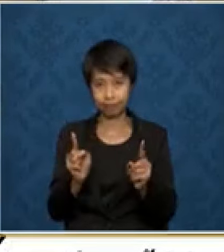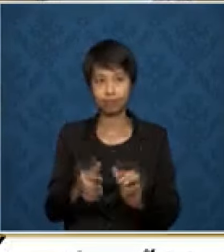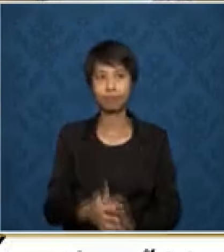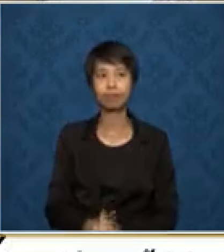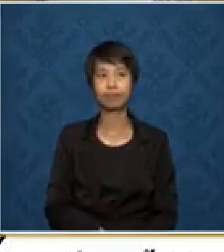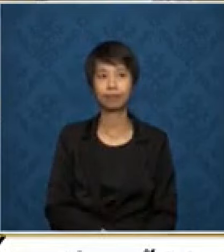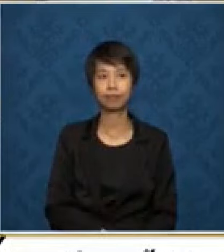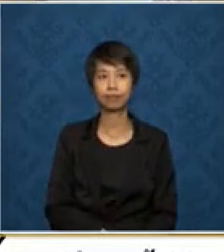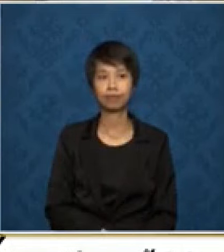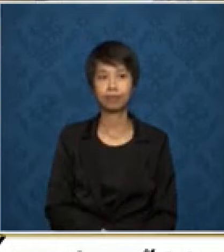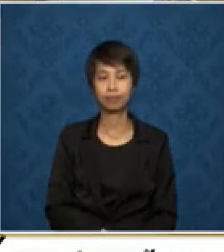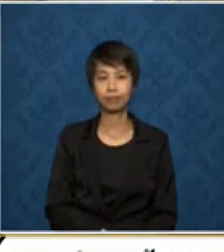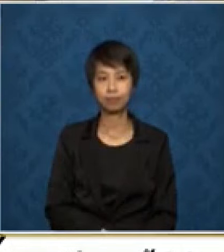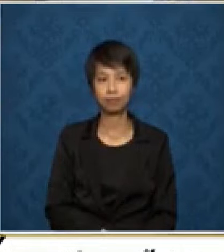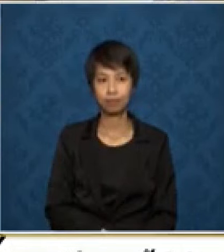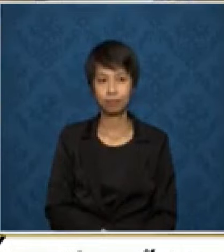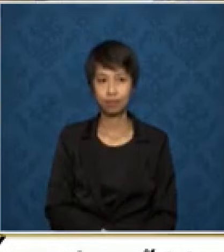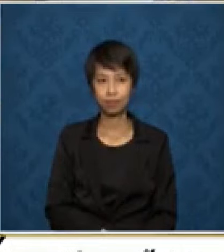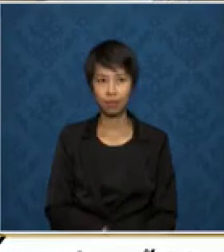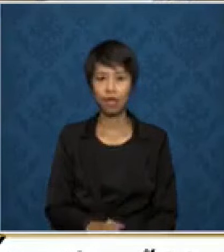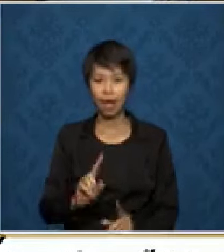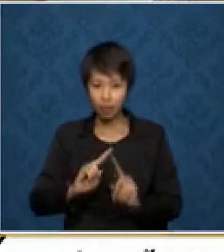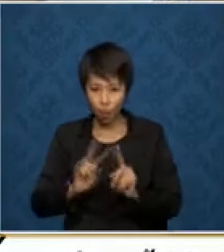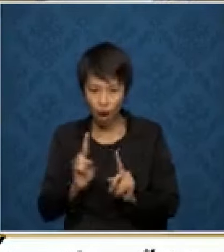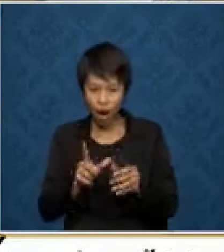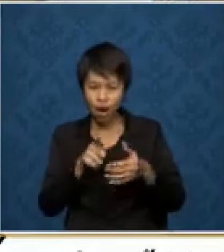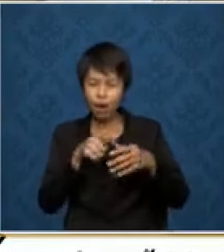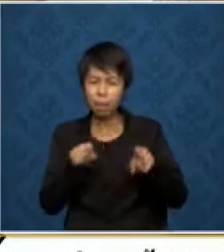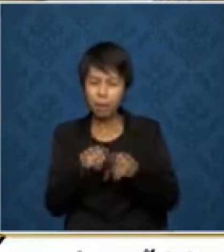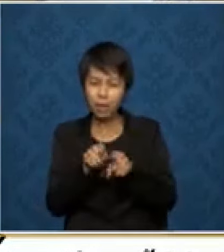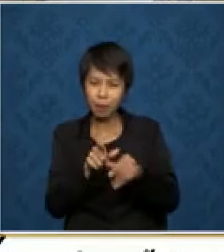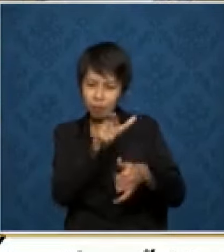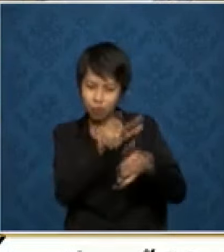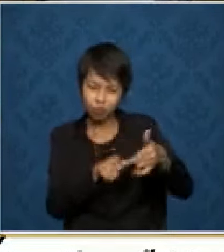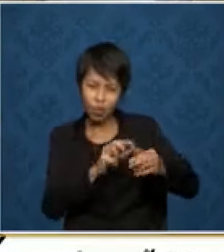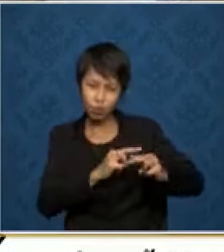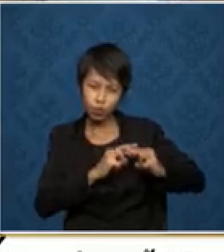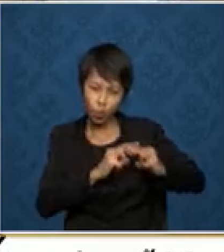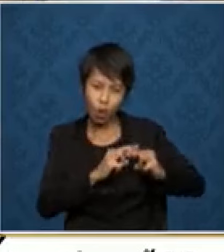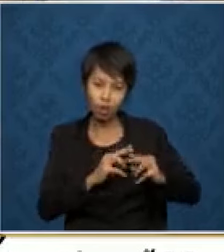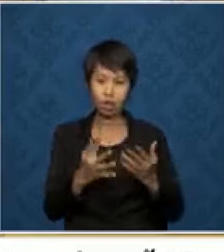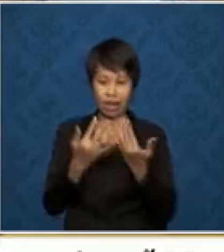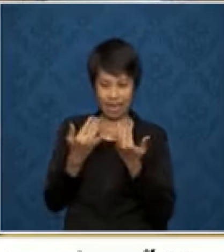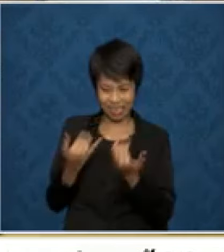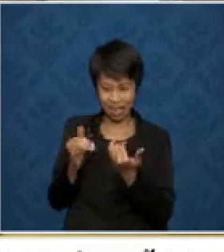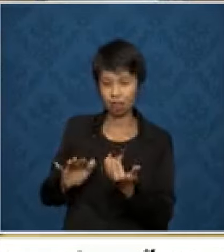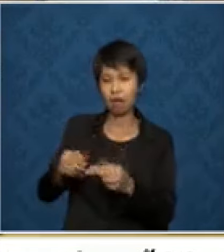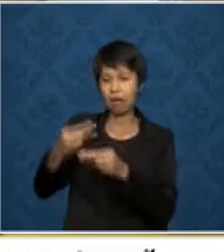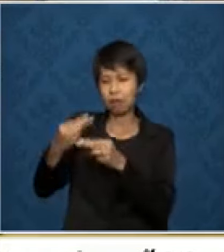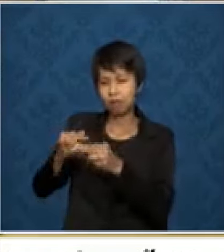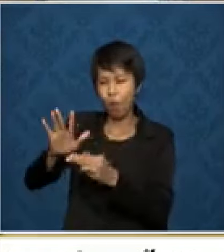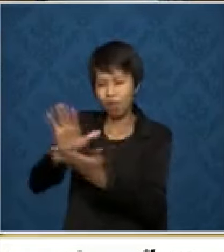ไม่แต่ต้องไปตอบแทนกันเองส่วนตัวไม่ใช่เอาบ้านเอาเมืองไป